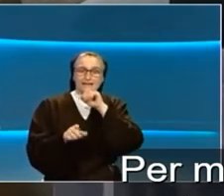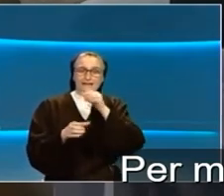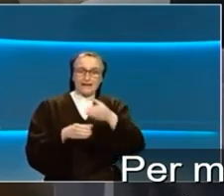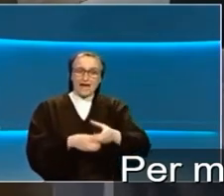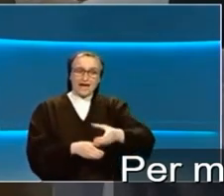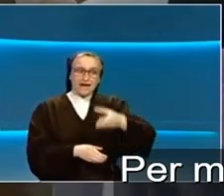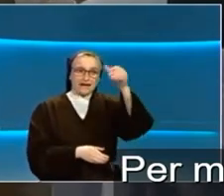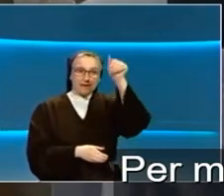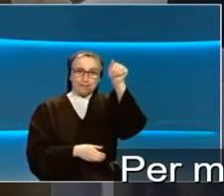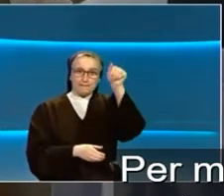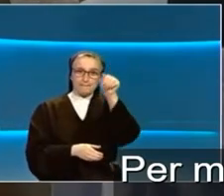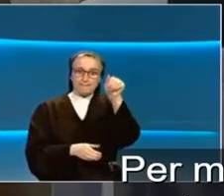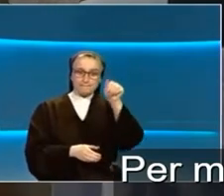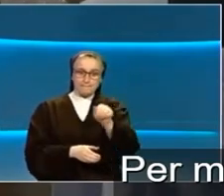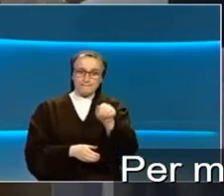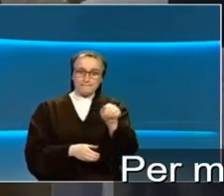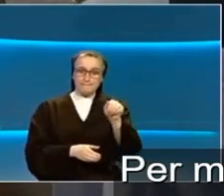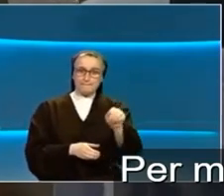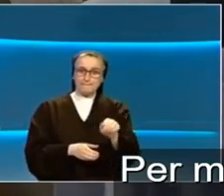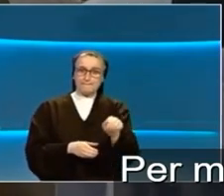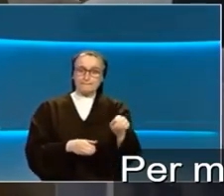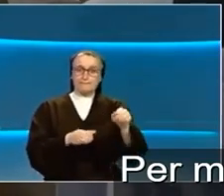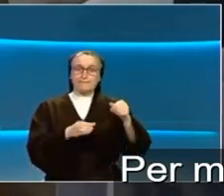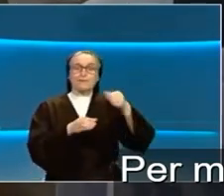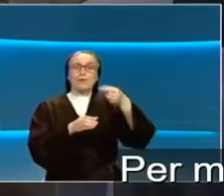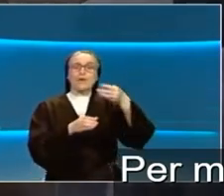Christus Dominus noster. Amen.